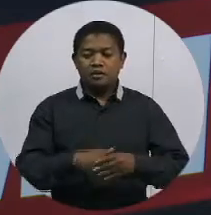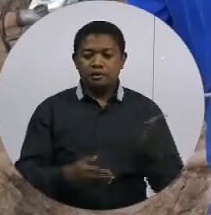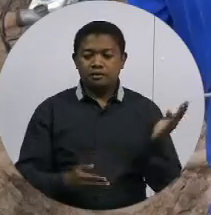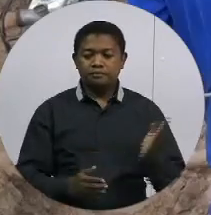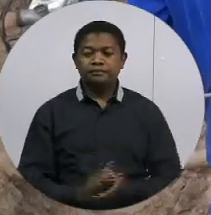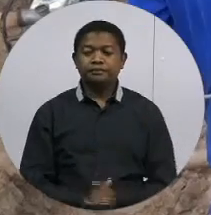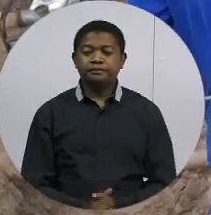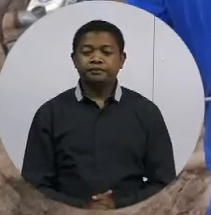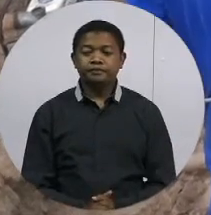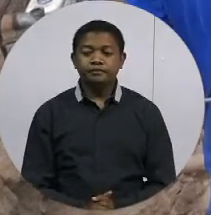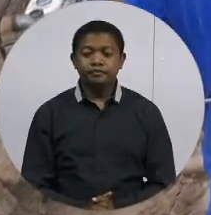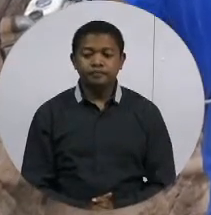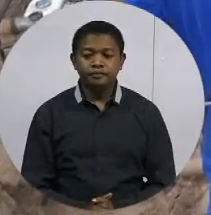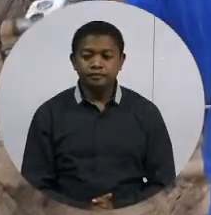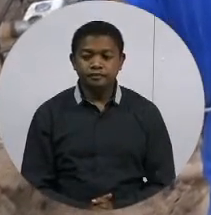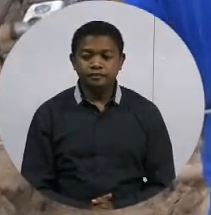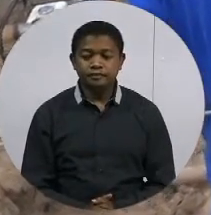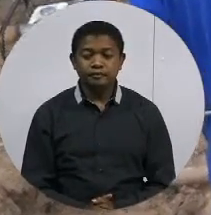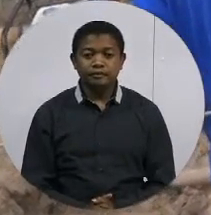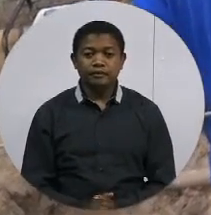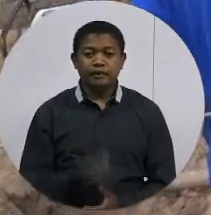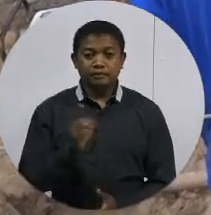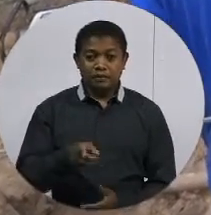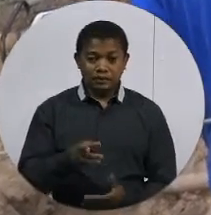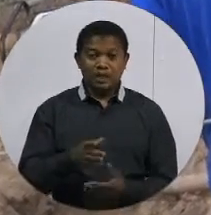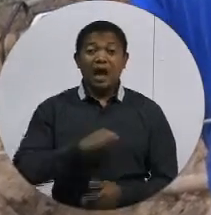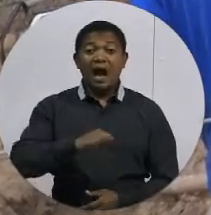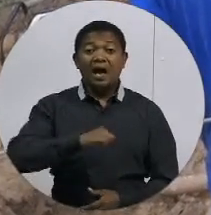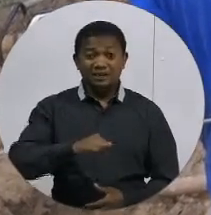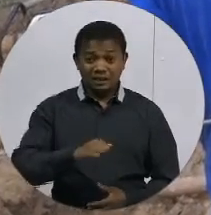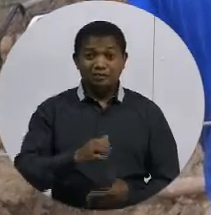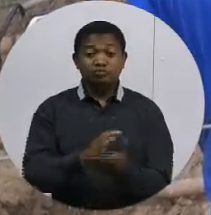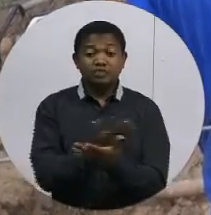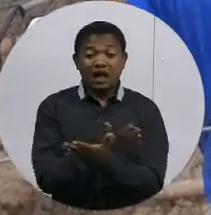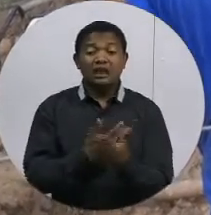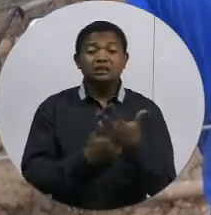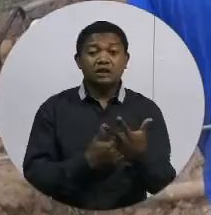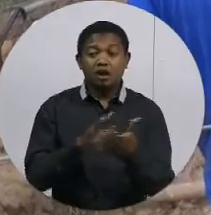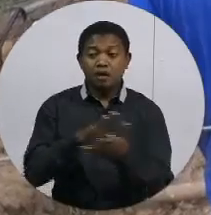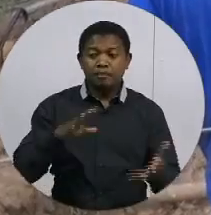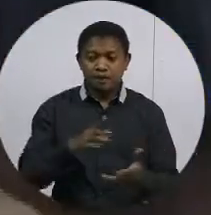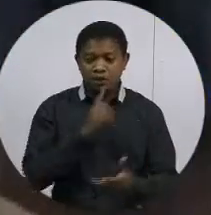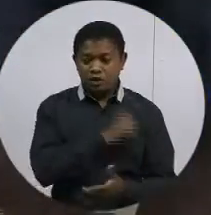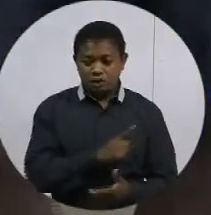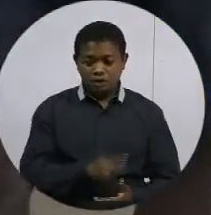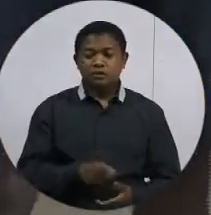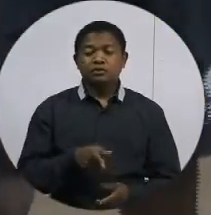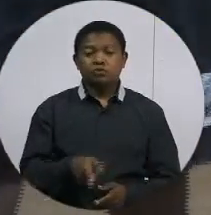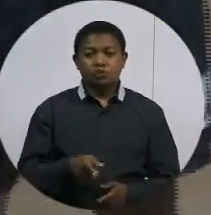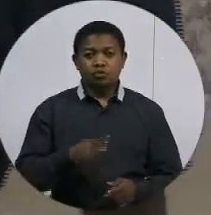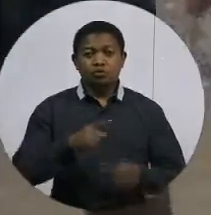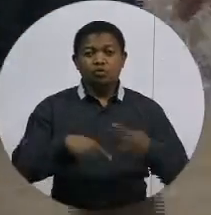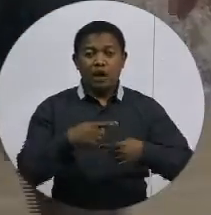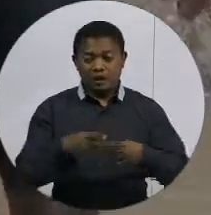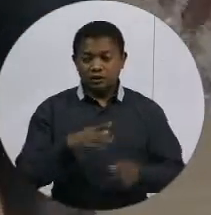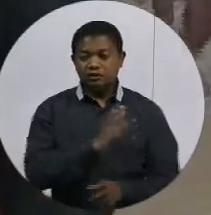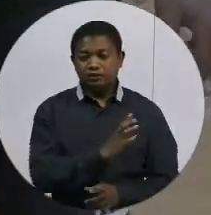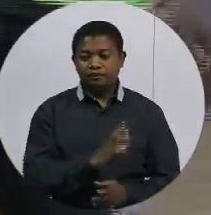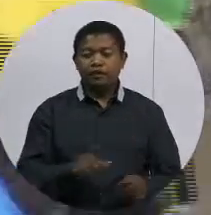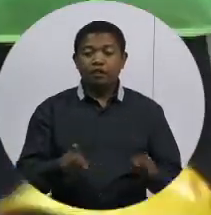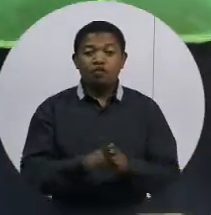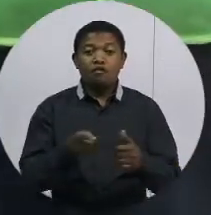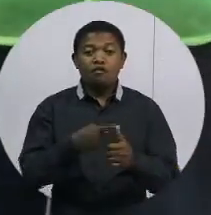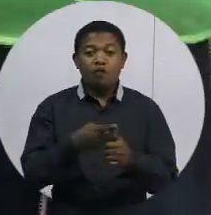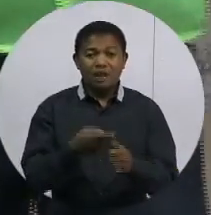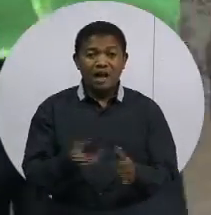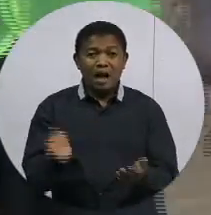fanomezana. Mizara telo lehibe ny asa hotanterahana amin'n'ity Jirama Water Free ity. Voalohany amin'izany ny